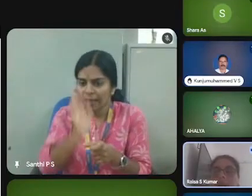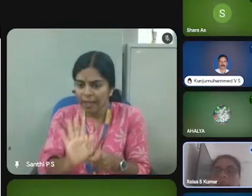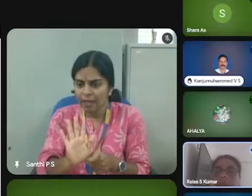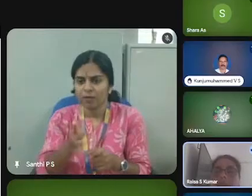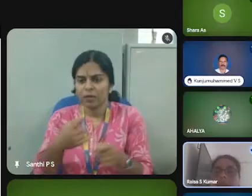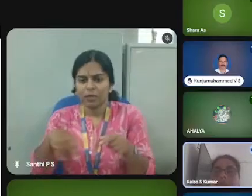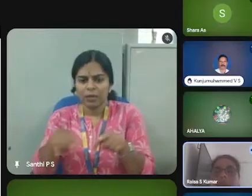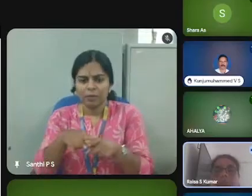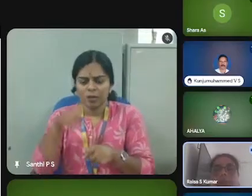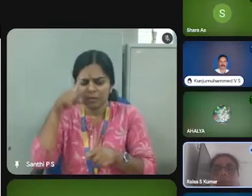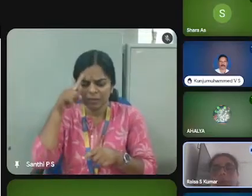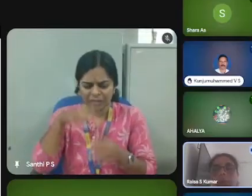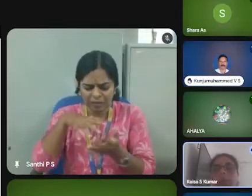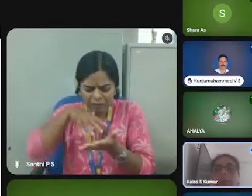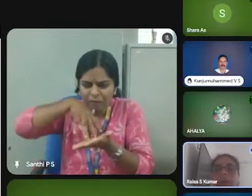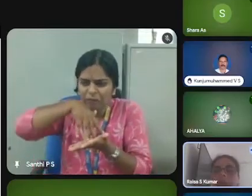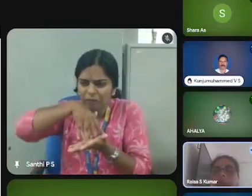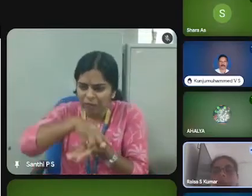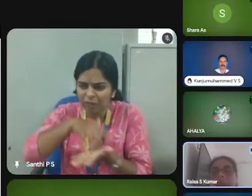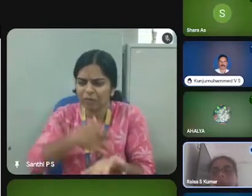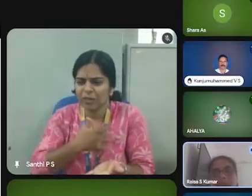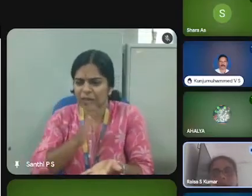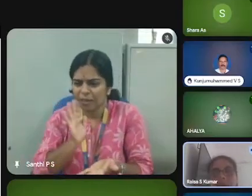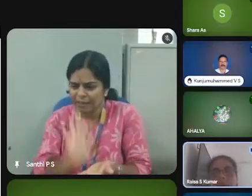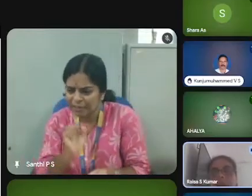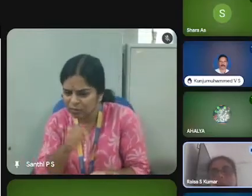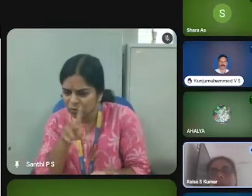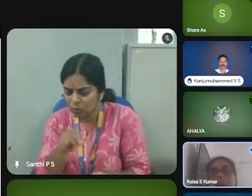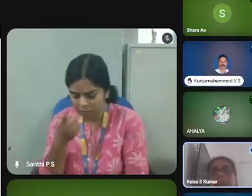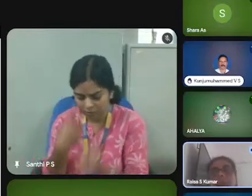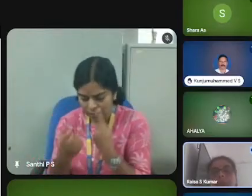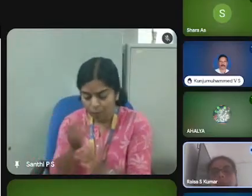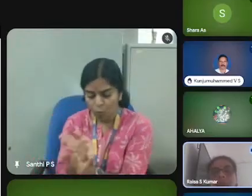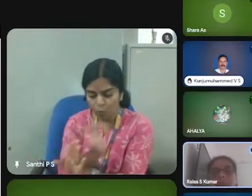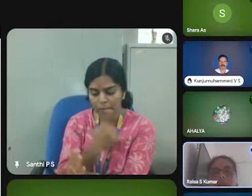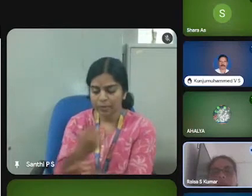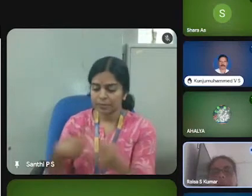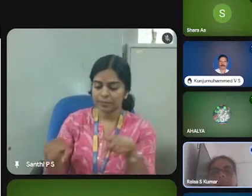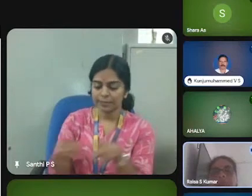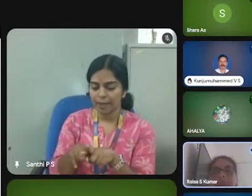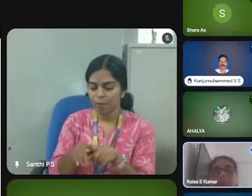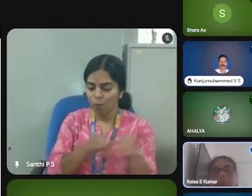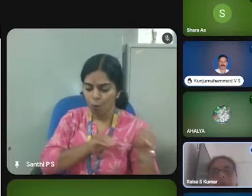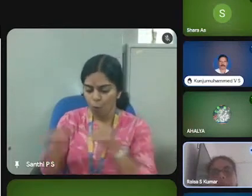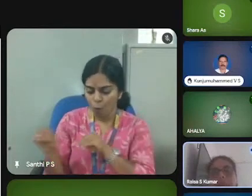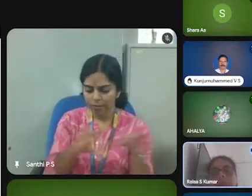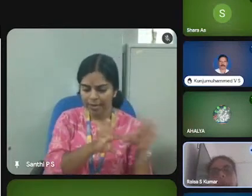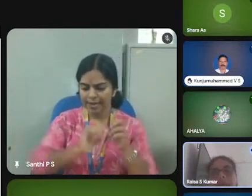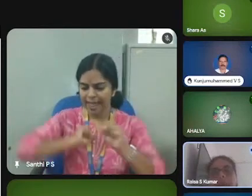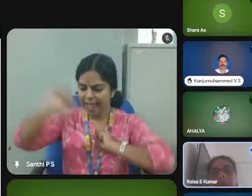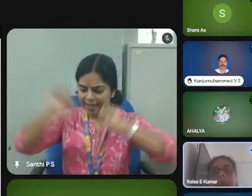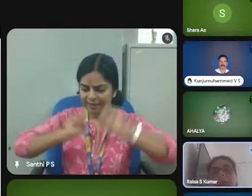തരം ക്ലംസിനെസ്സോ എന്തെങ്കിലും ഉണ്ടോ എന്ന് നോക്കണം. ഞാൻ ഇതിനു മുമ്പ് പറഞ്ഞ പോലെ തന്നെ കുറച്ച് മോട്ടോർ ആക്ടിവിറ്റീസ് കൊടുക്കുമ്പം കുറച്ചും